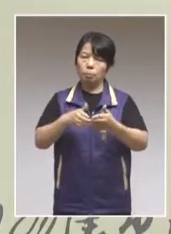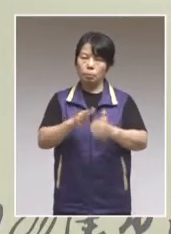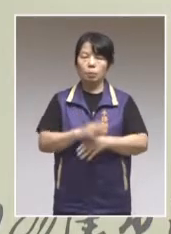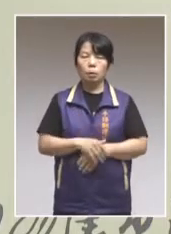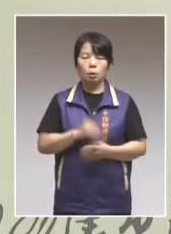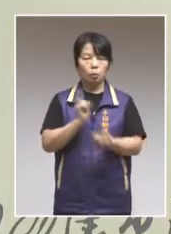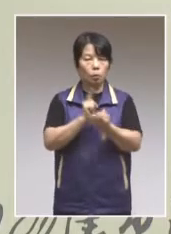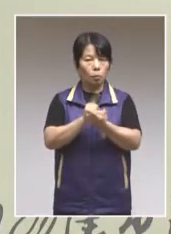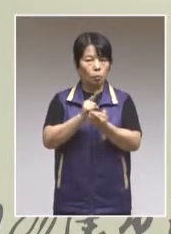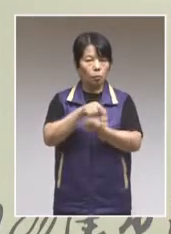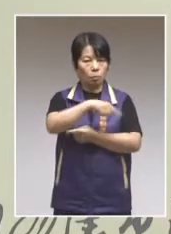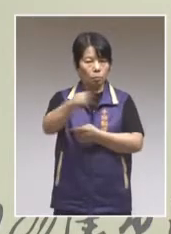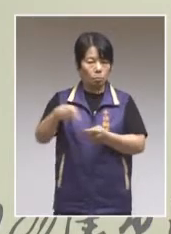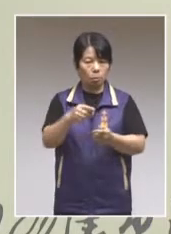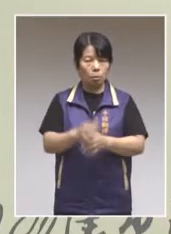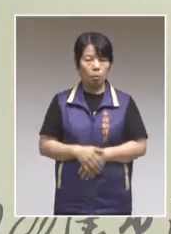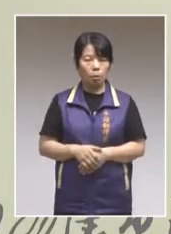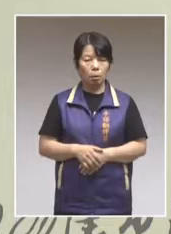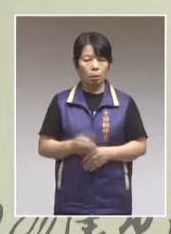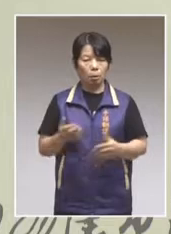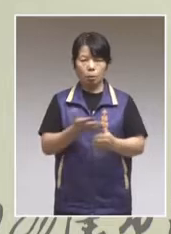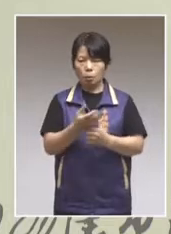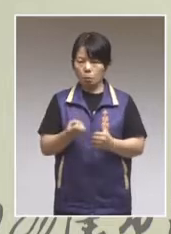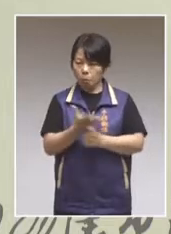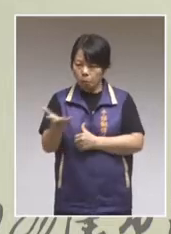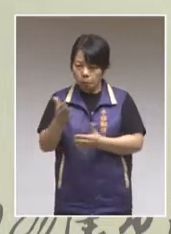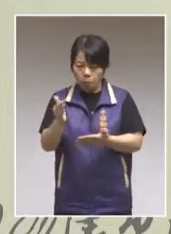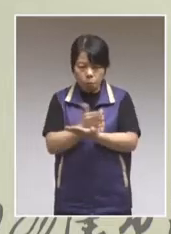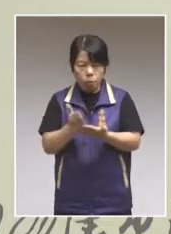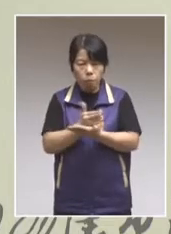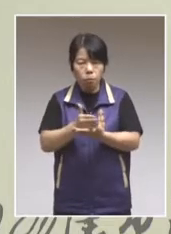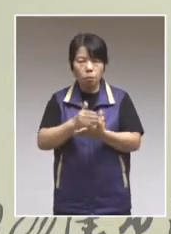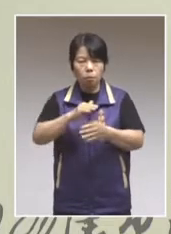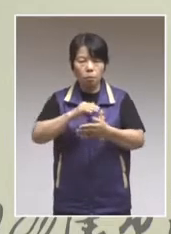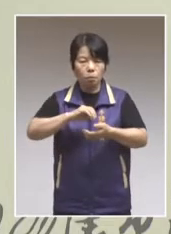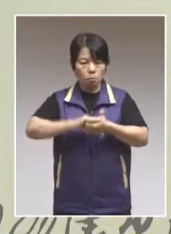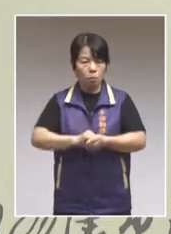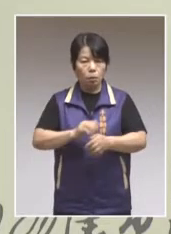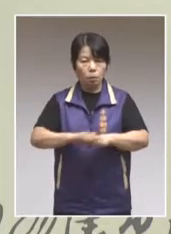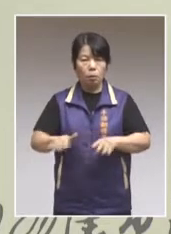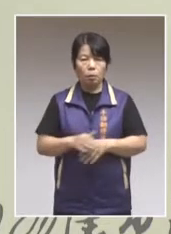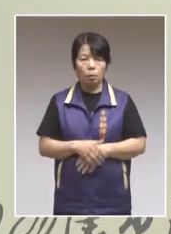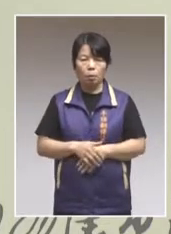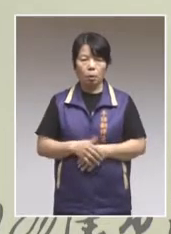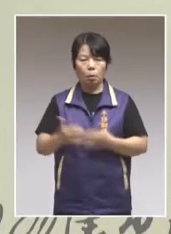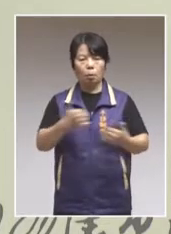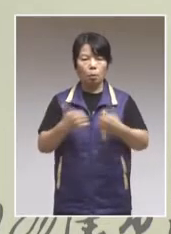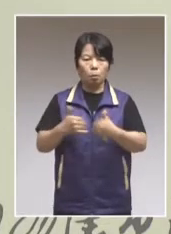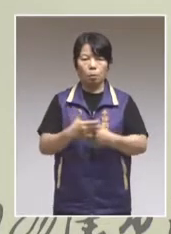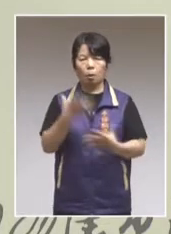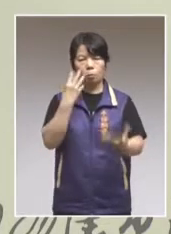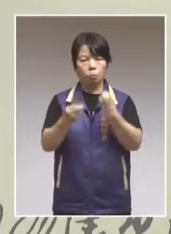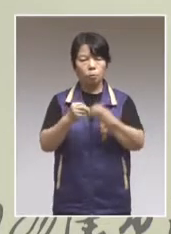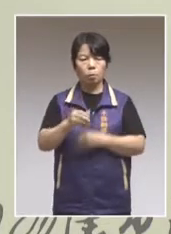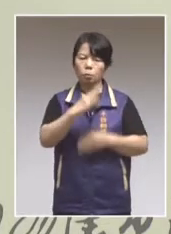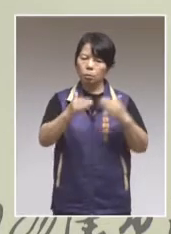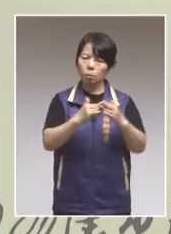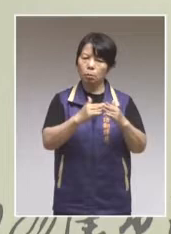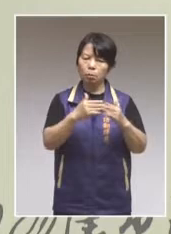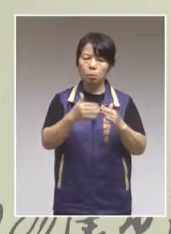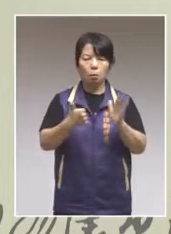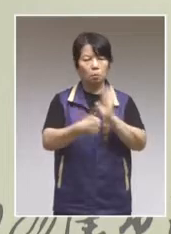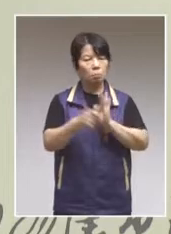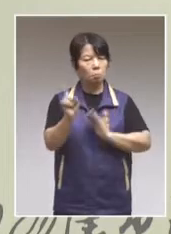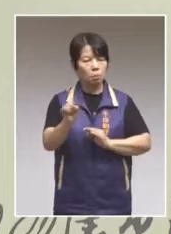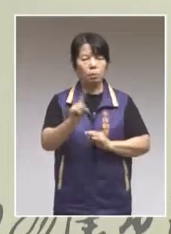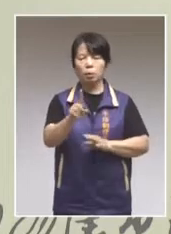息上我们才能够比较清楚的判定，好，因为提问的我们也不是很清楚到底是哪一所学校了，有这